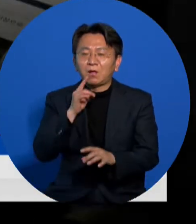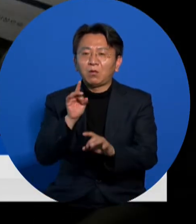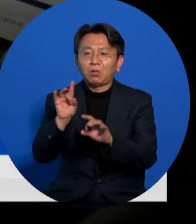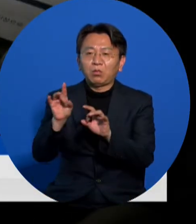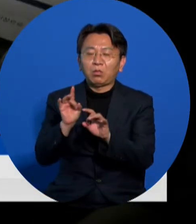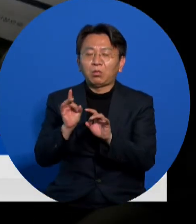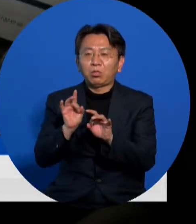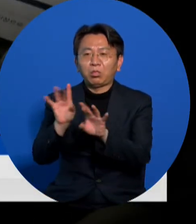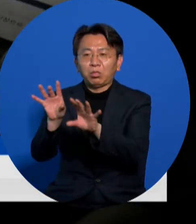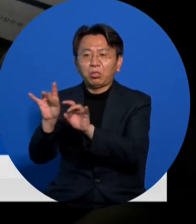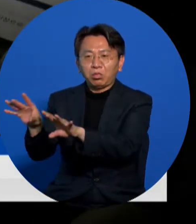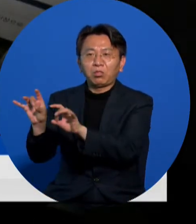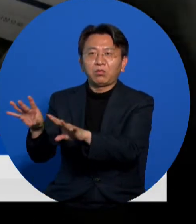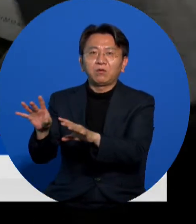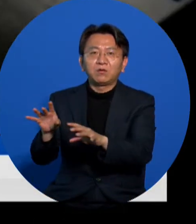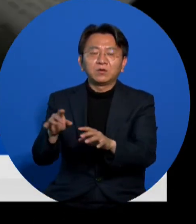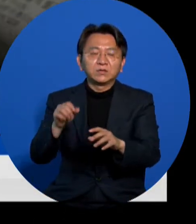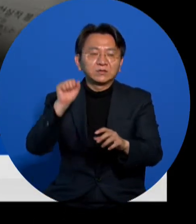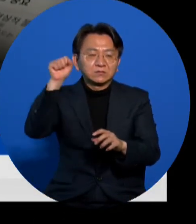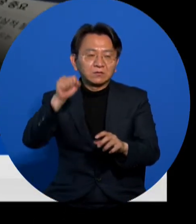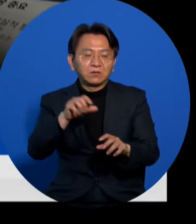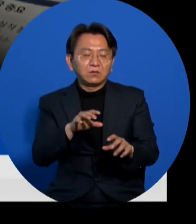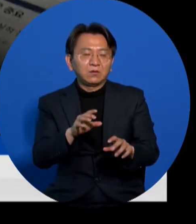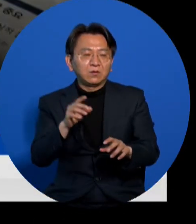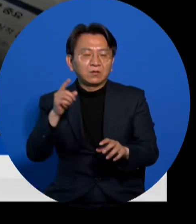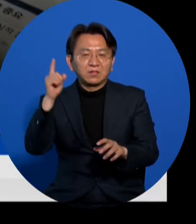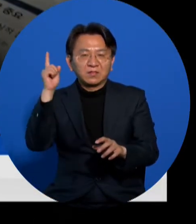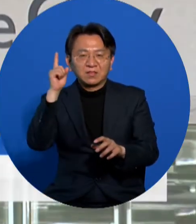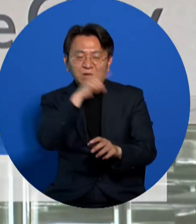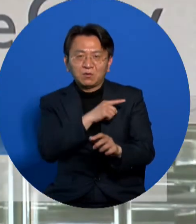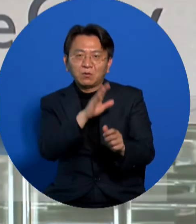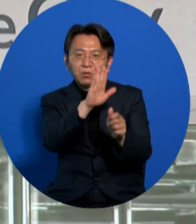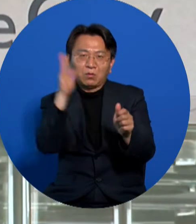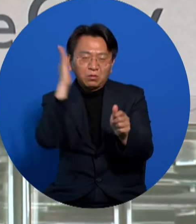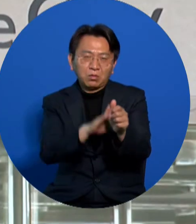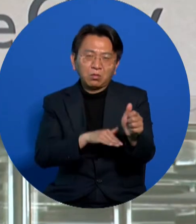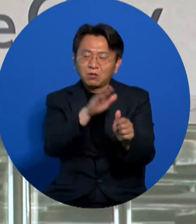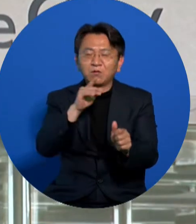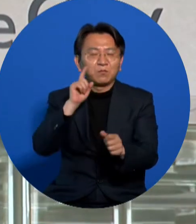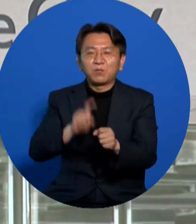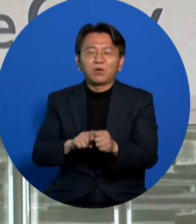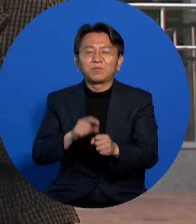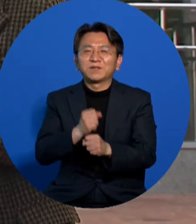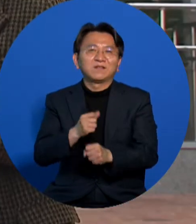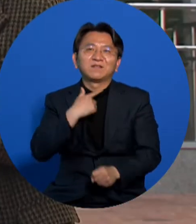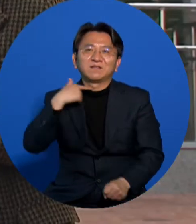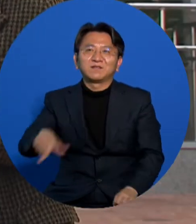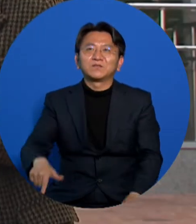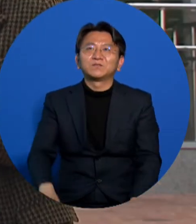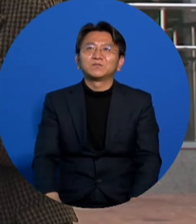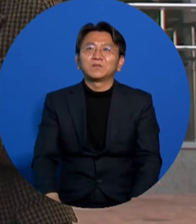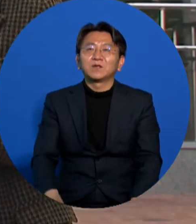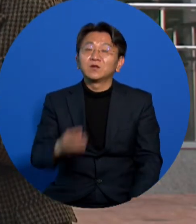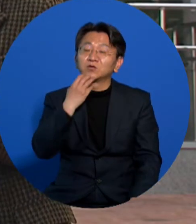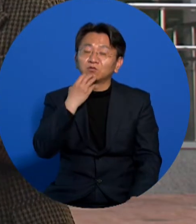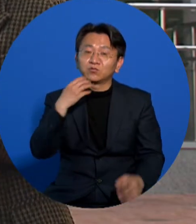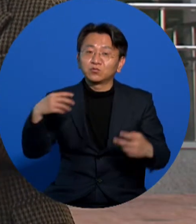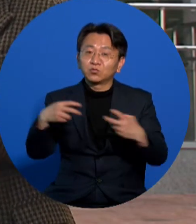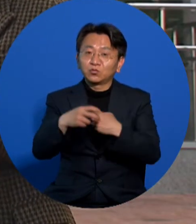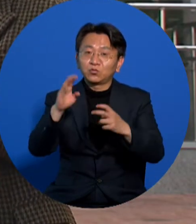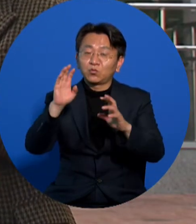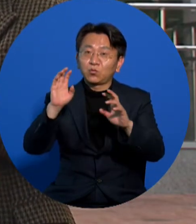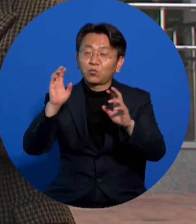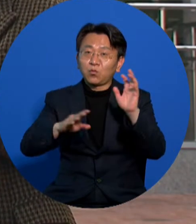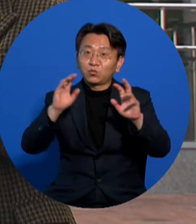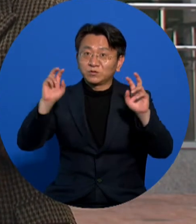나쁜 인식을 주기 위해서 어떤 행동을 했다거나 이런 건 전혀 없습니다. 서울교통공사의 장애인 대응 문건은 교통약자를